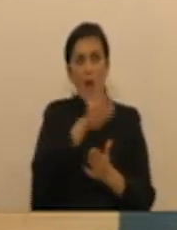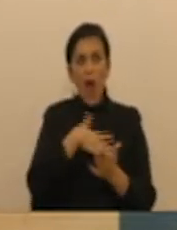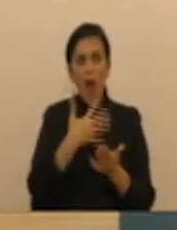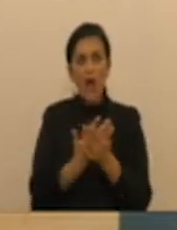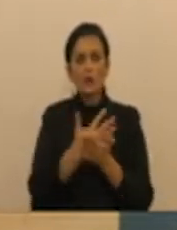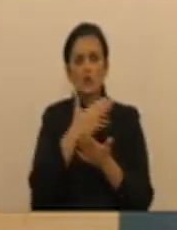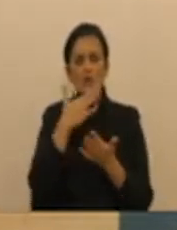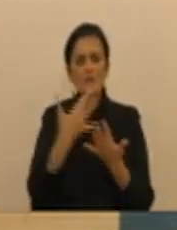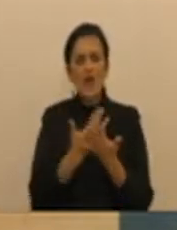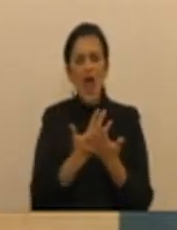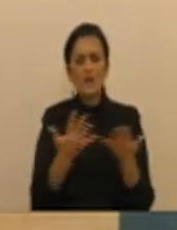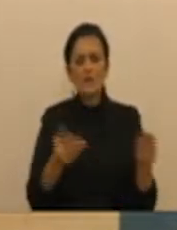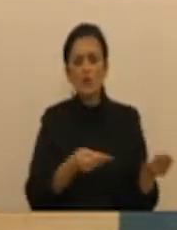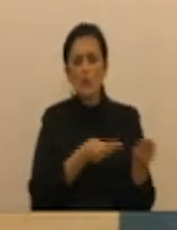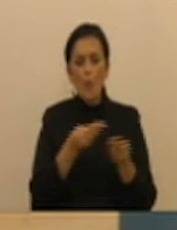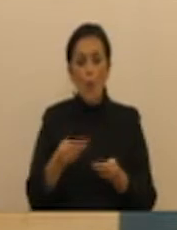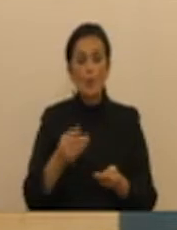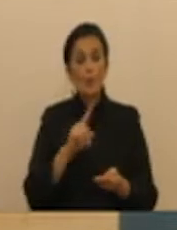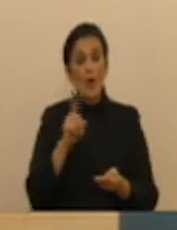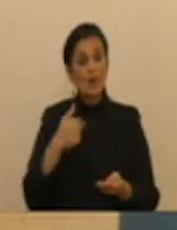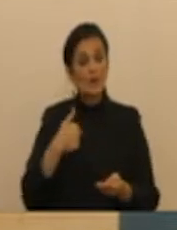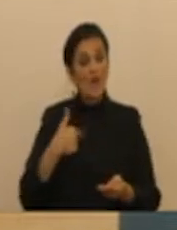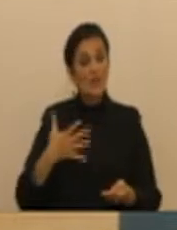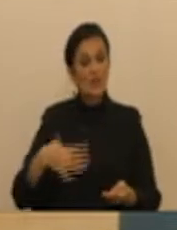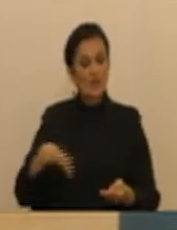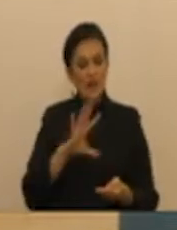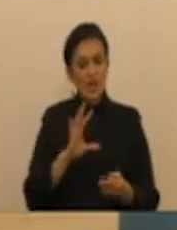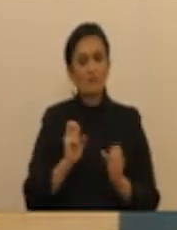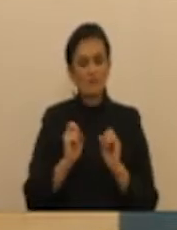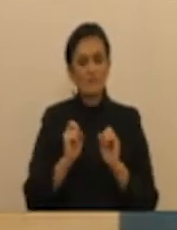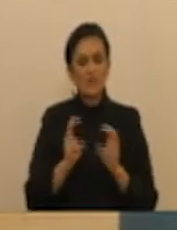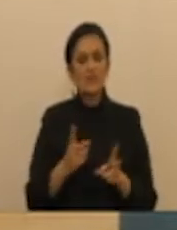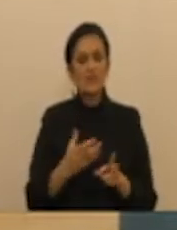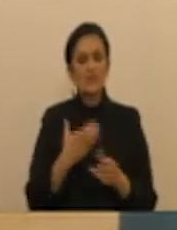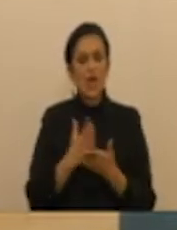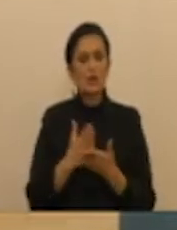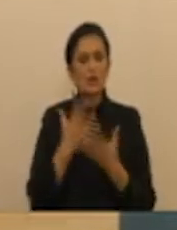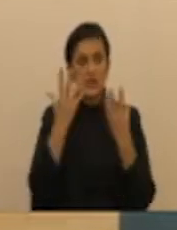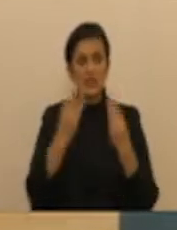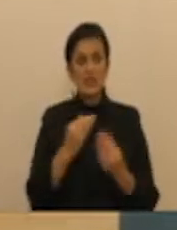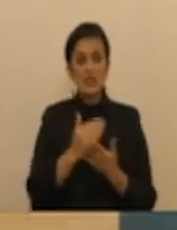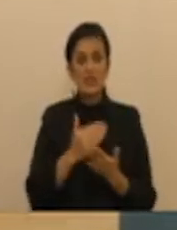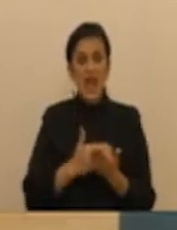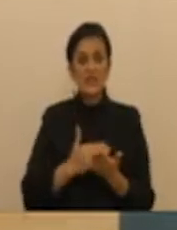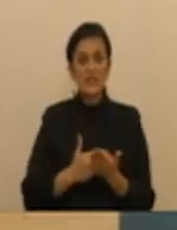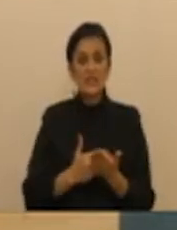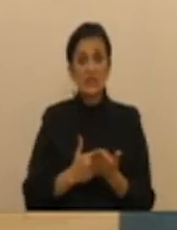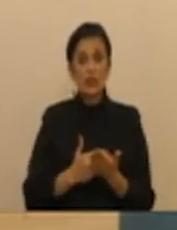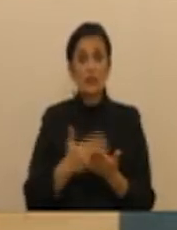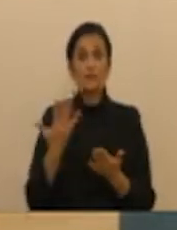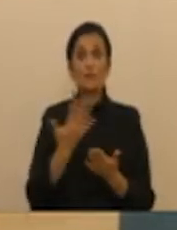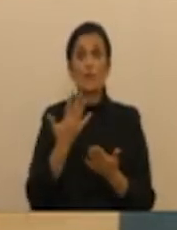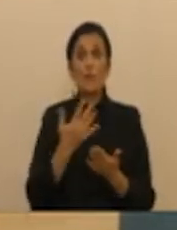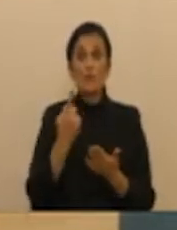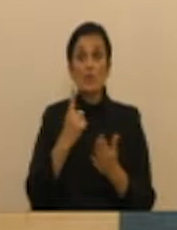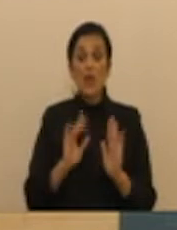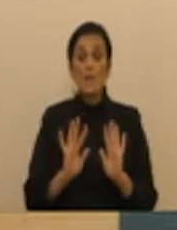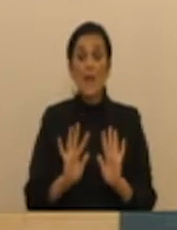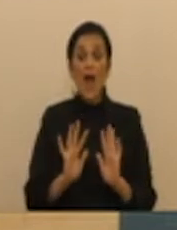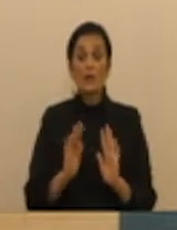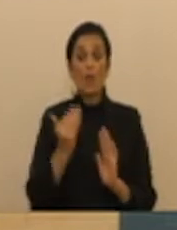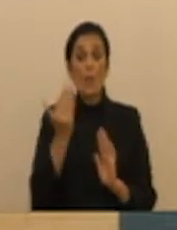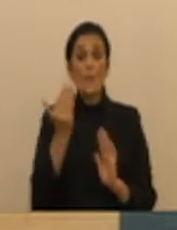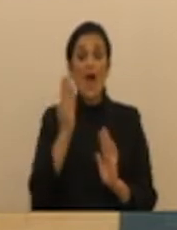მრავლის მომტანი, მაგრამ ჩვენი ქვეყნისის საშიშროების მოცველი დღის წესრიგი, რომელიც არამარტო მათ